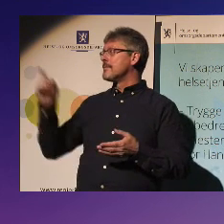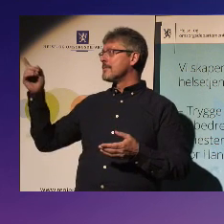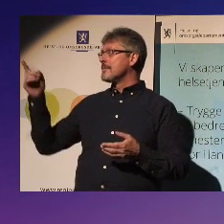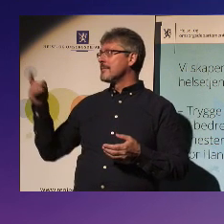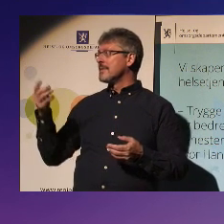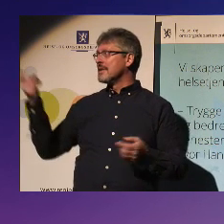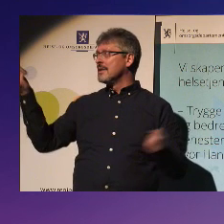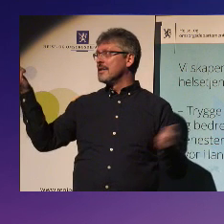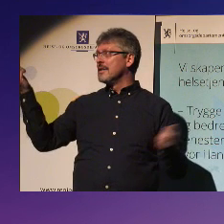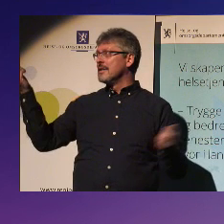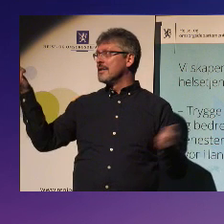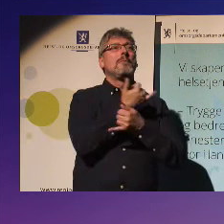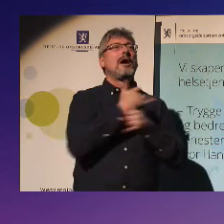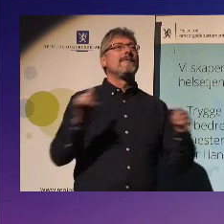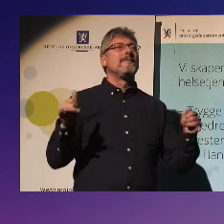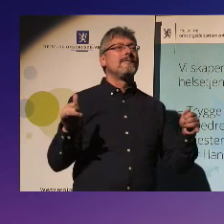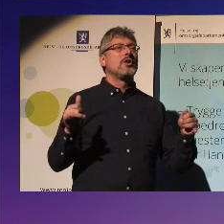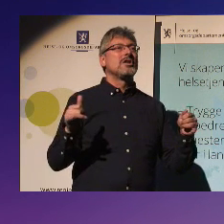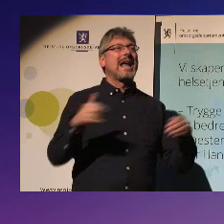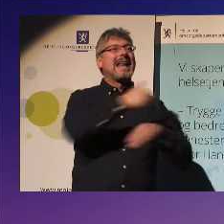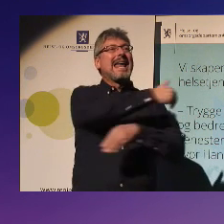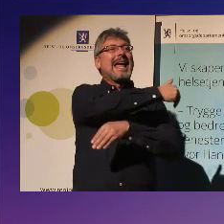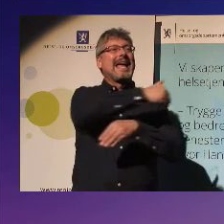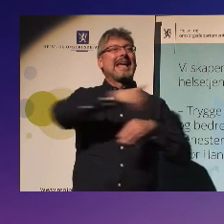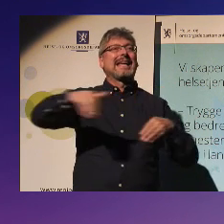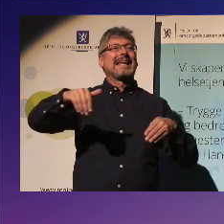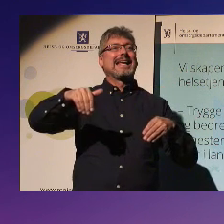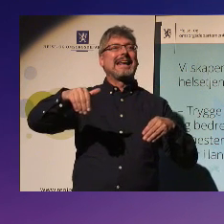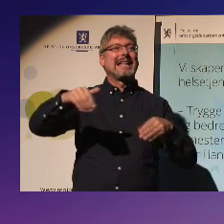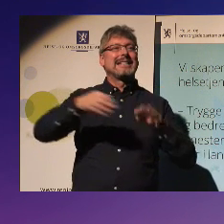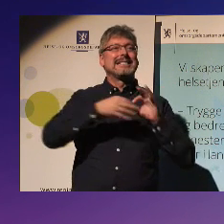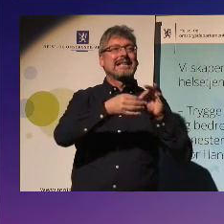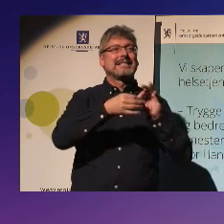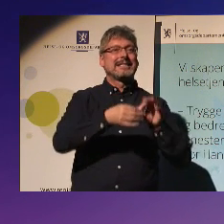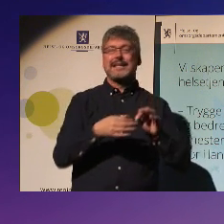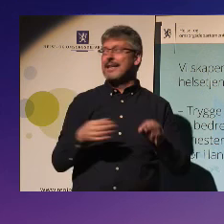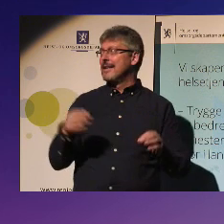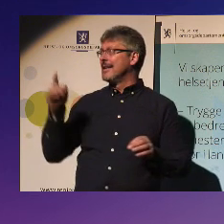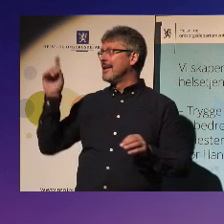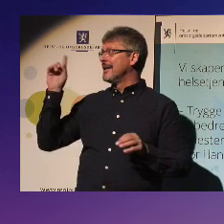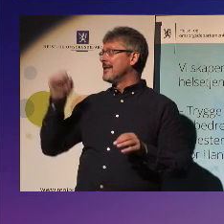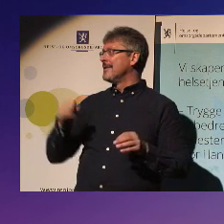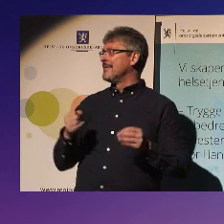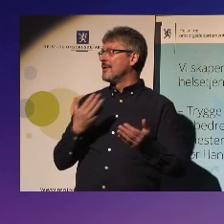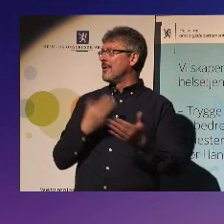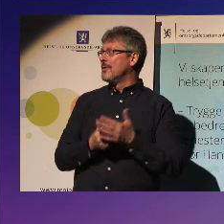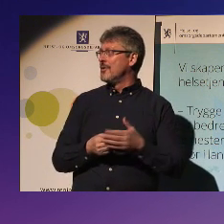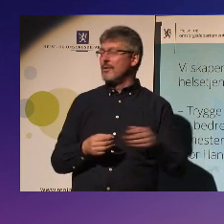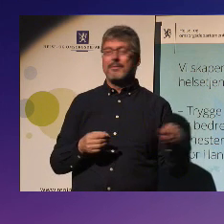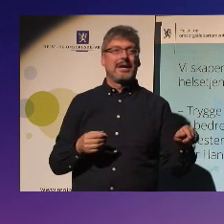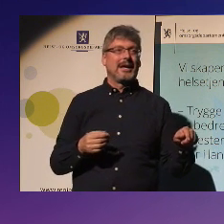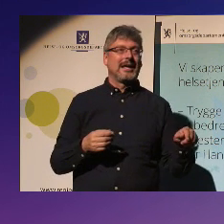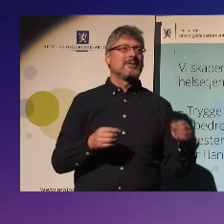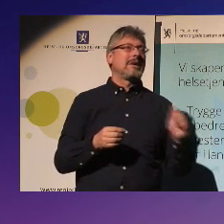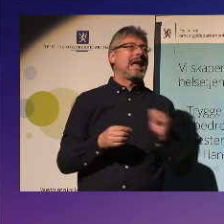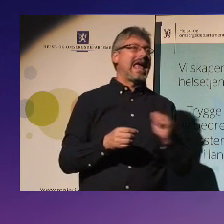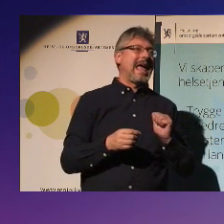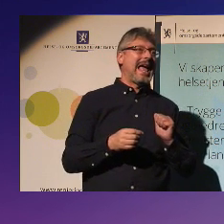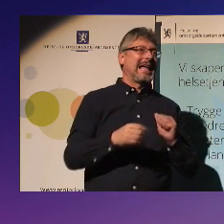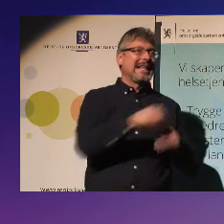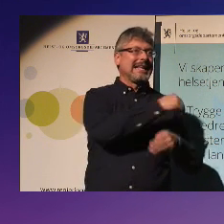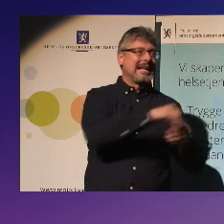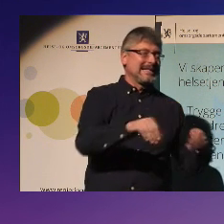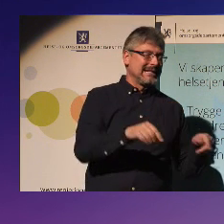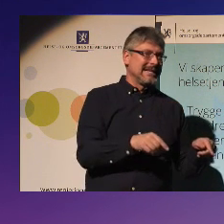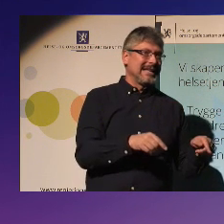med forskjellige grensesnitt, det her. Det er teknologien. Vi kan kjøpe en sengesensor fra en leverandør som har ett grensesnitt.